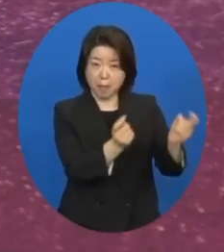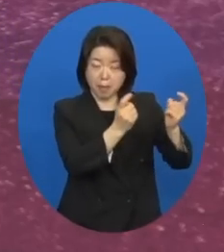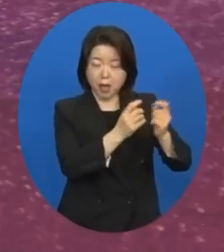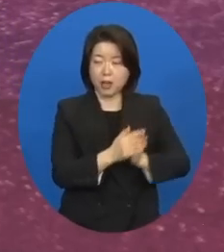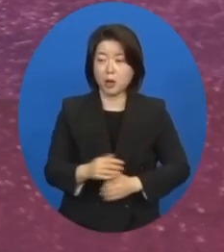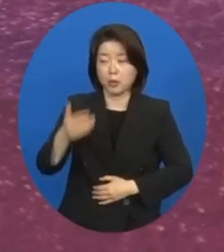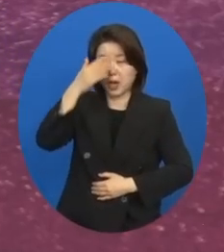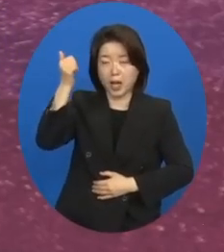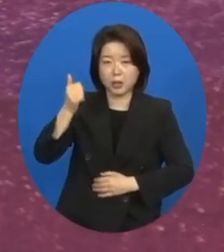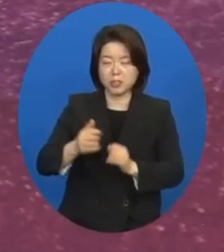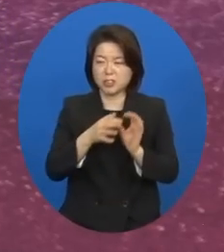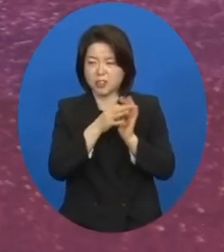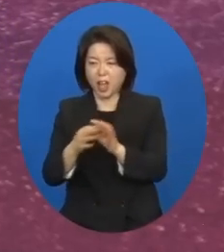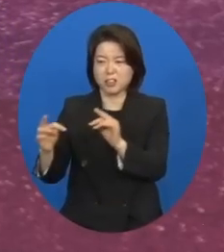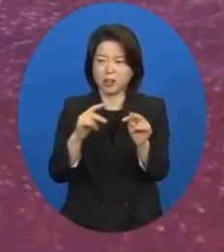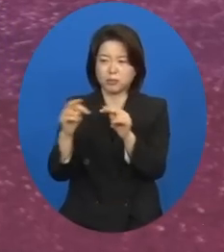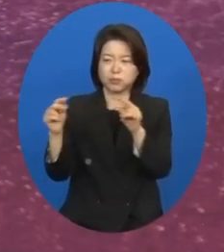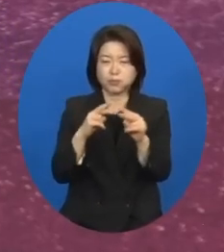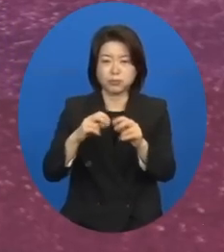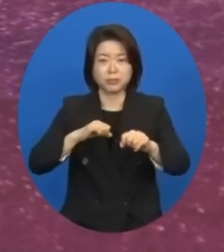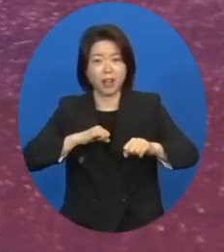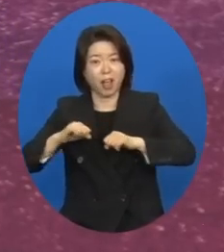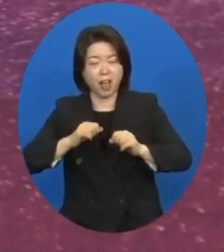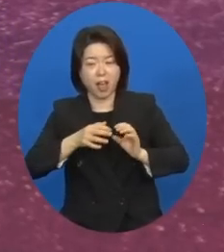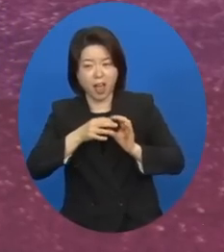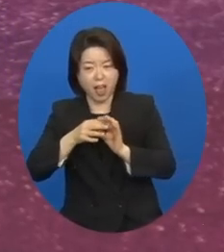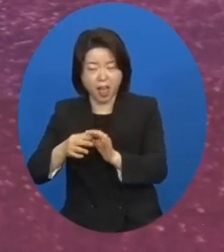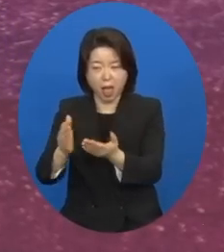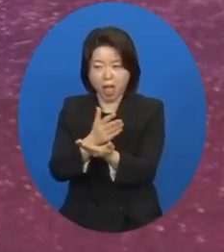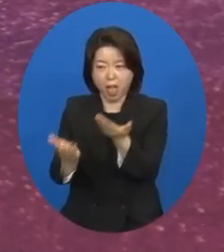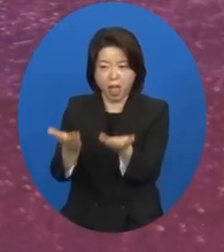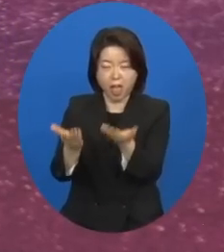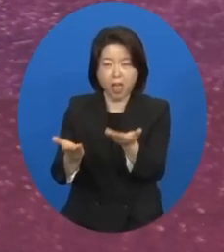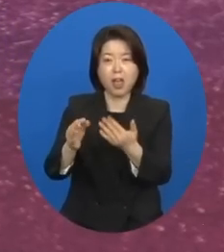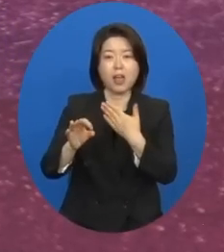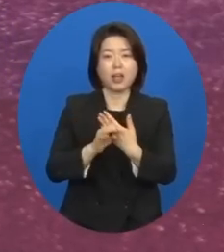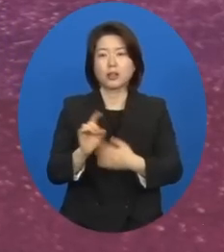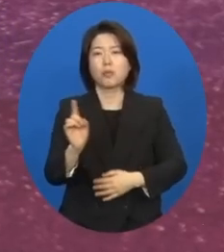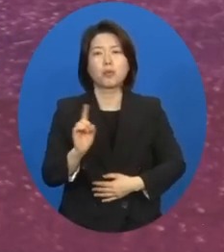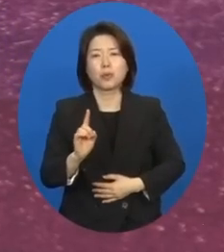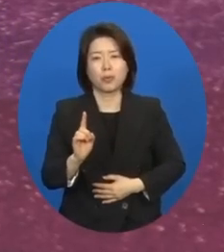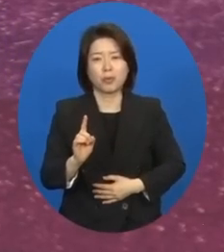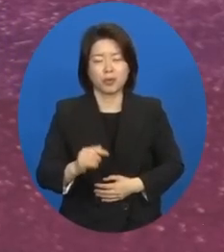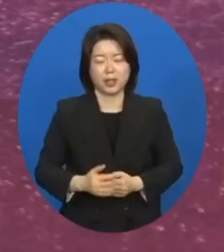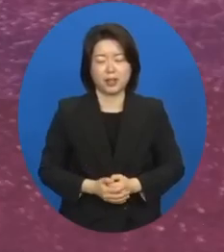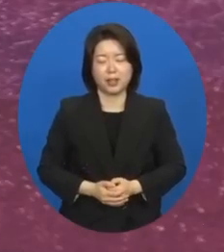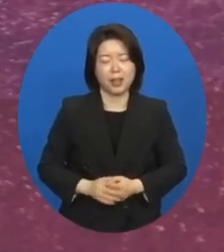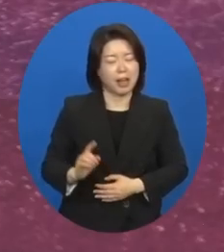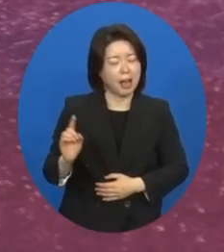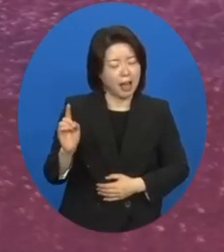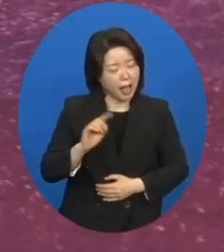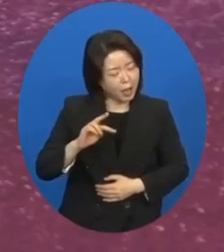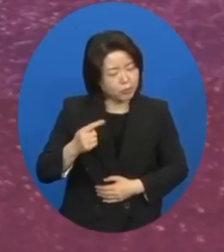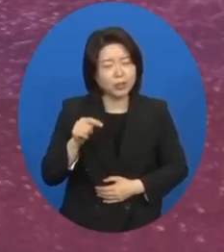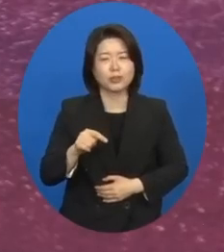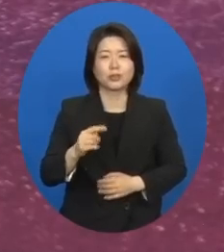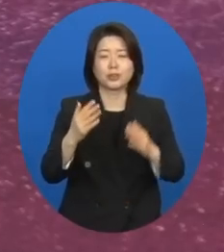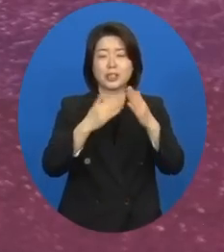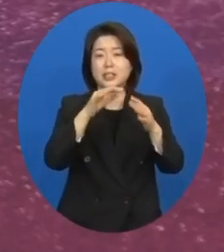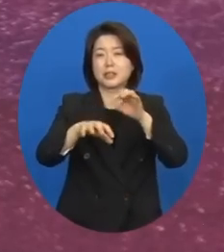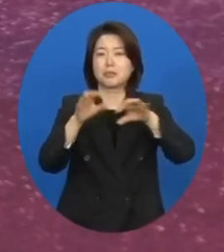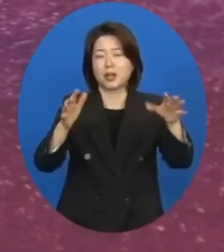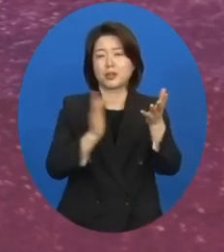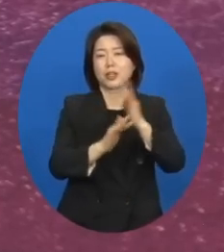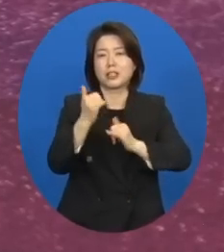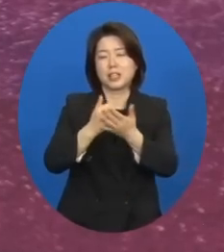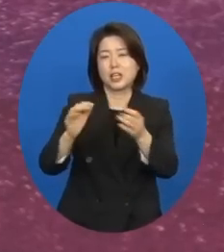이웃집 어르신과 계속해서 시비를 가리는 선택을 했다면 어떻게 되었을까요? 아무래도 이 마을에